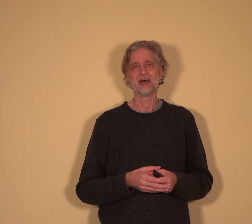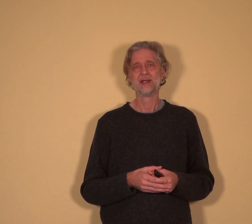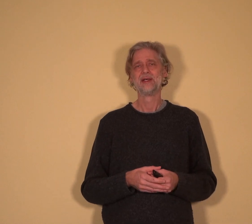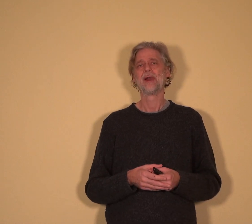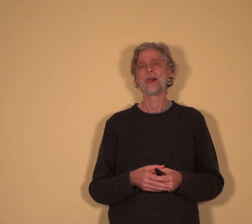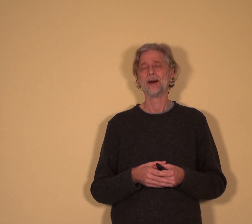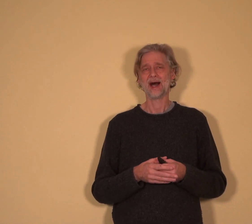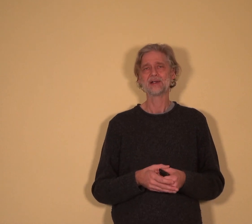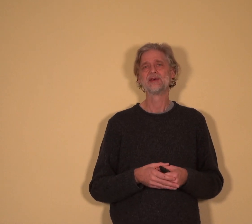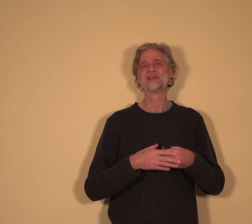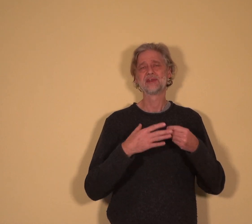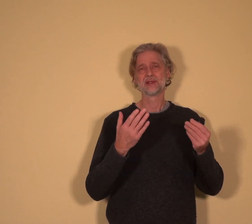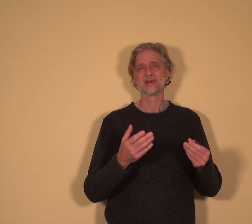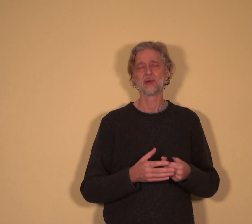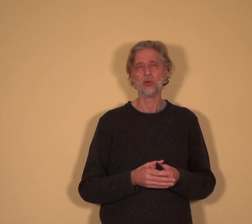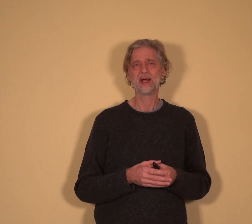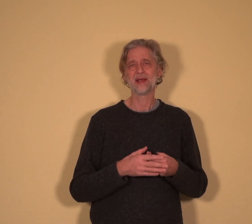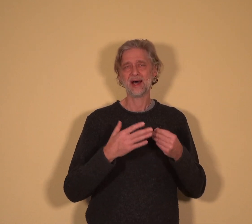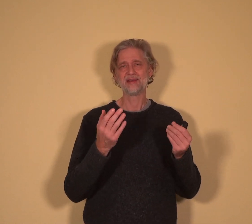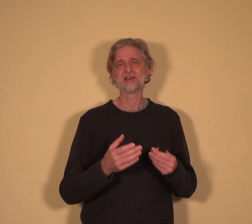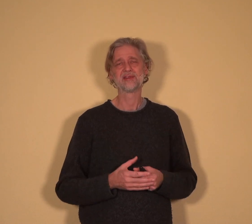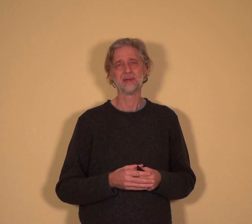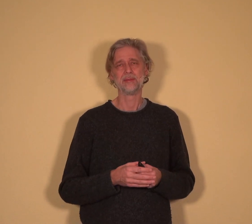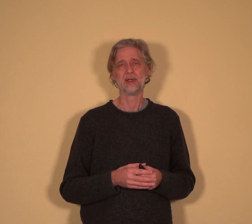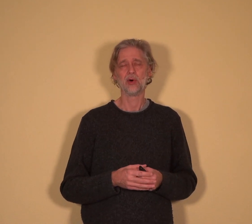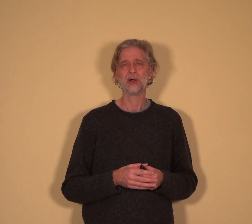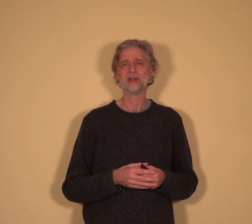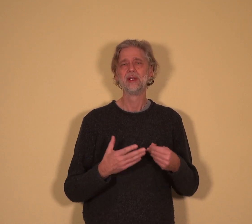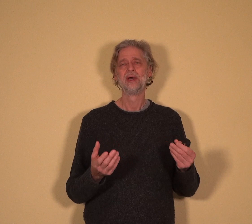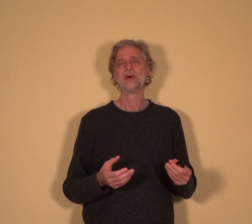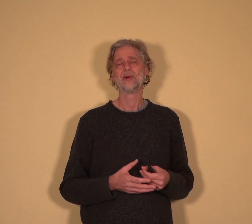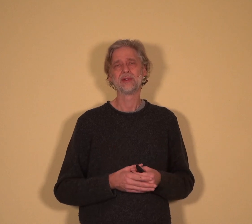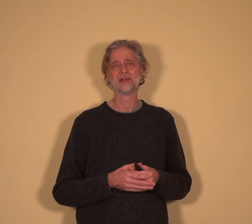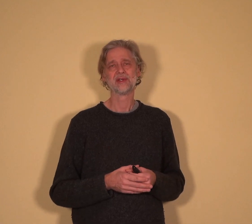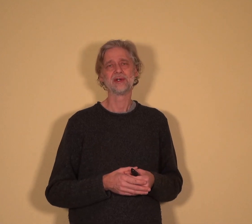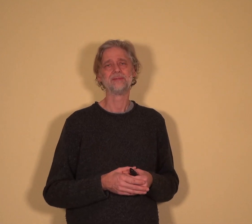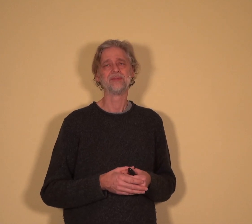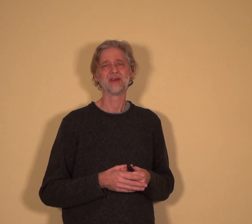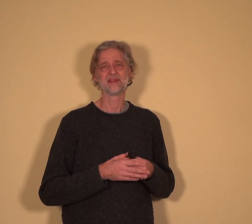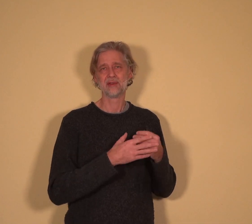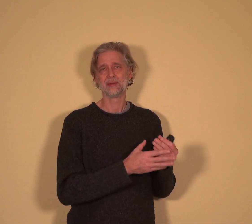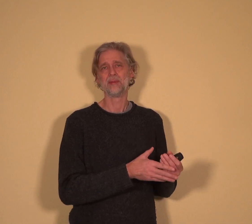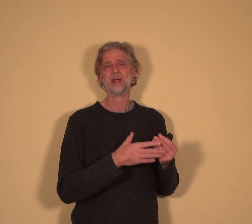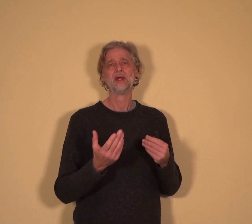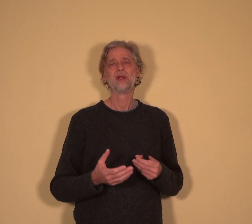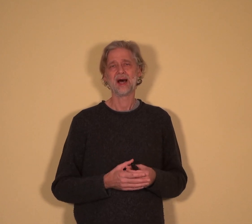der Arktis, des Grönlandeises im Norden und des